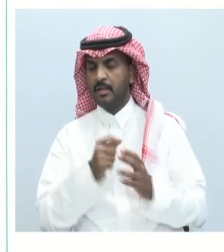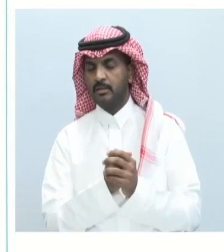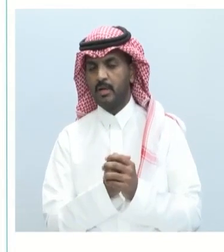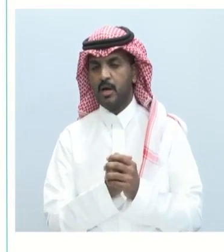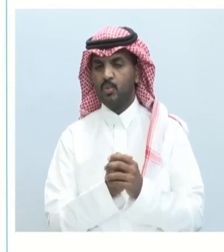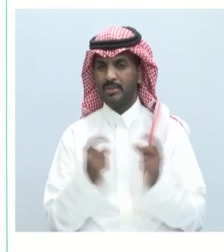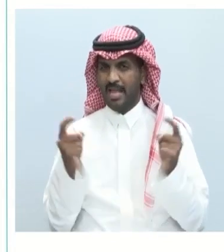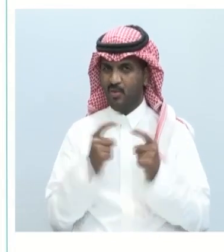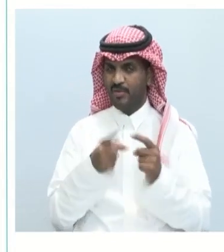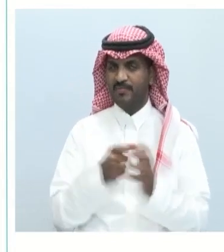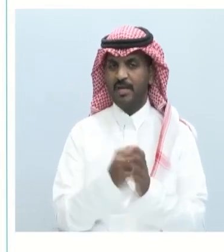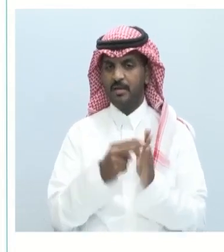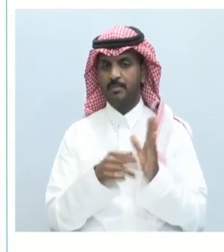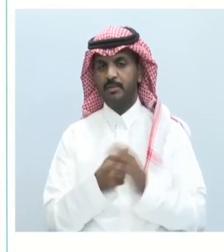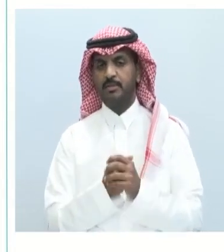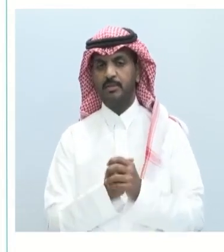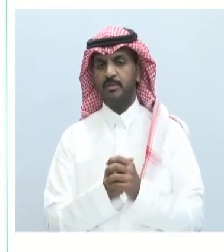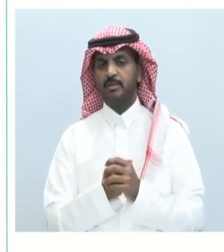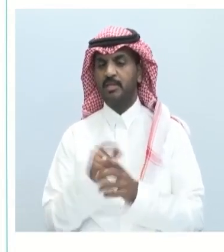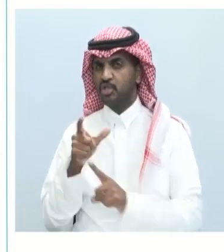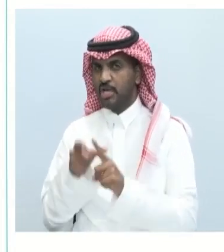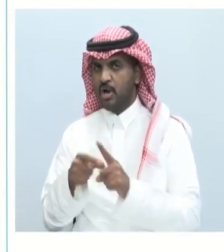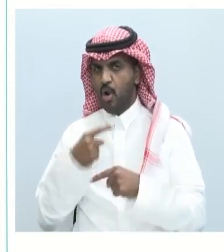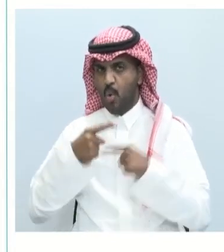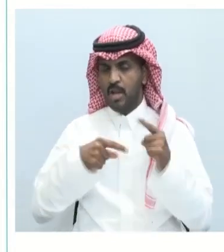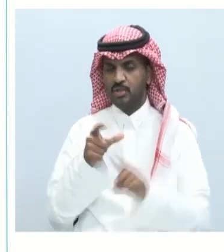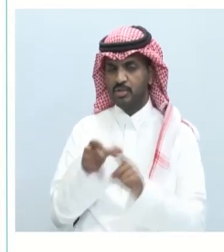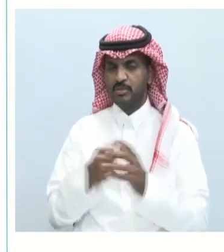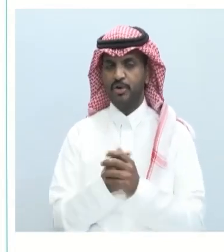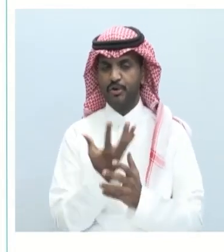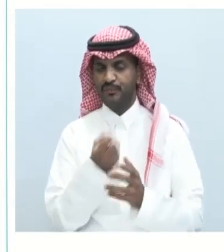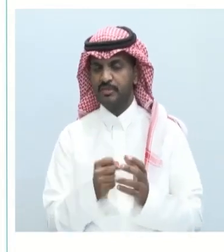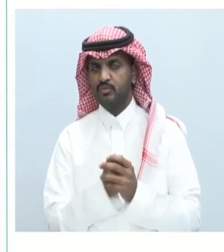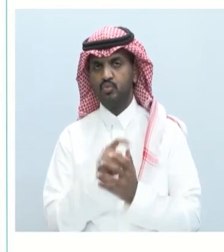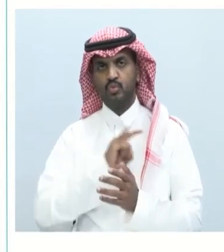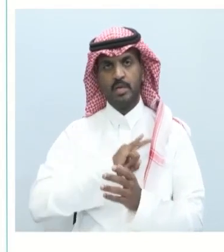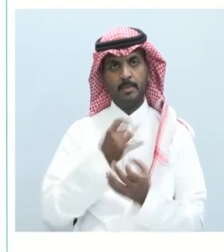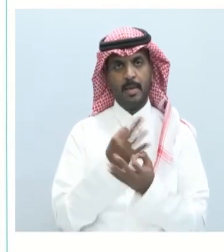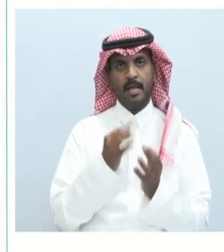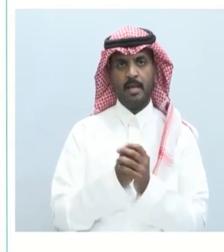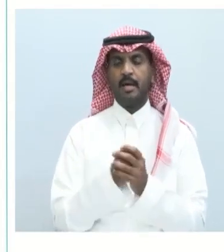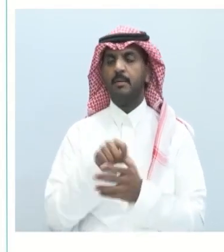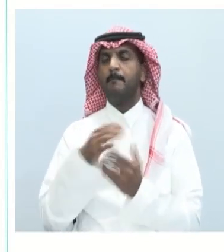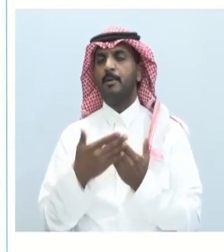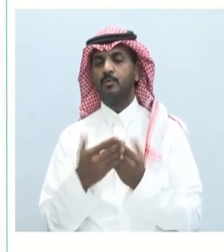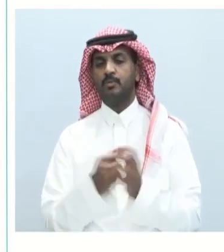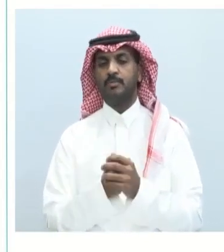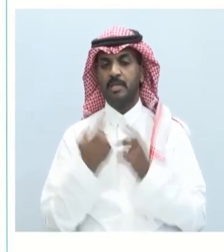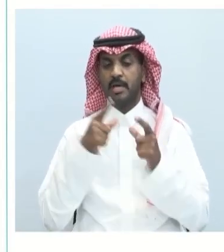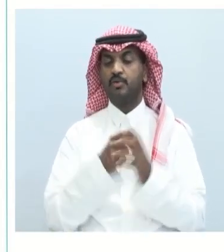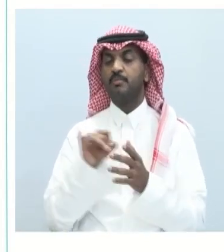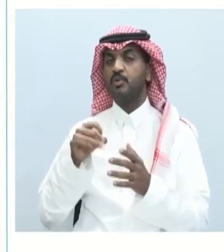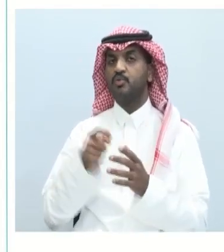في قاعه البيانات اذا حاول المستخدم حفظ سجل دون اكمال الحقل المطلوب فسيعرض